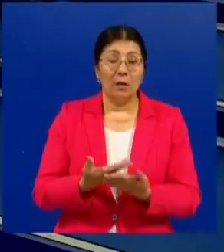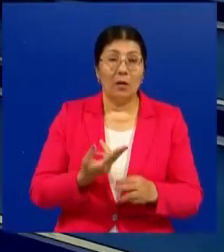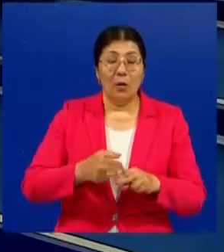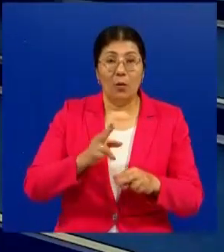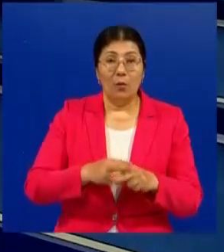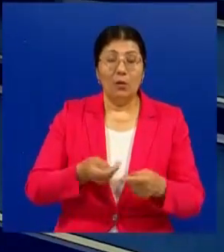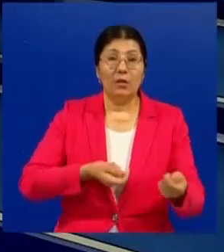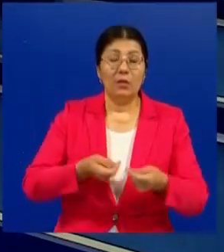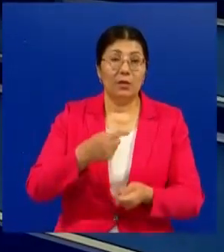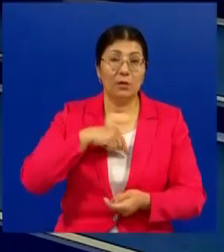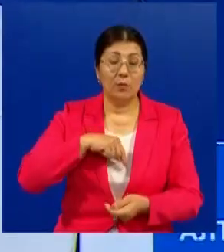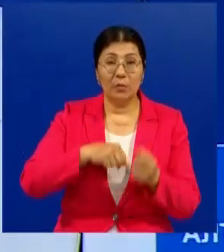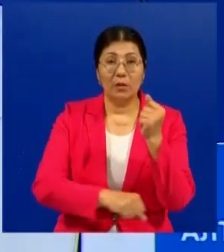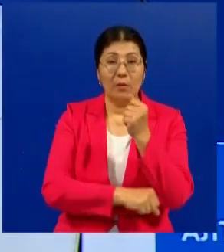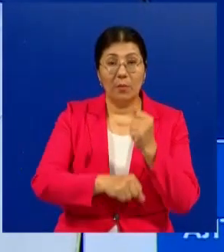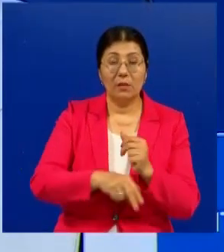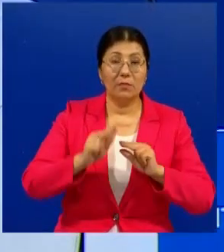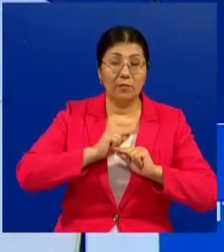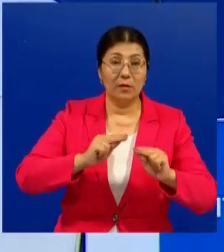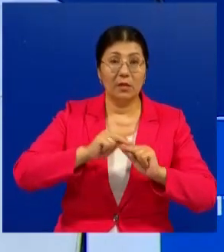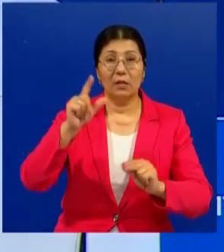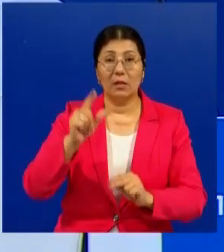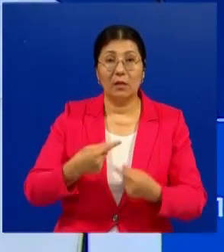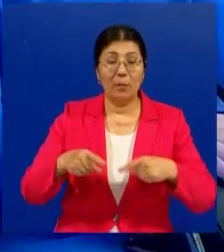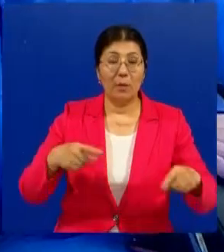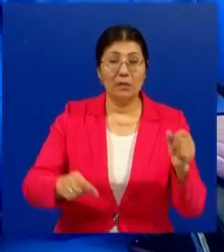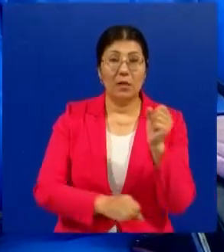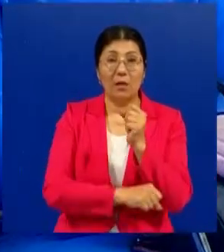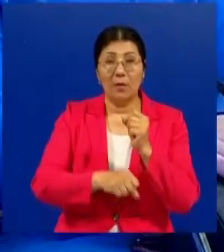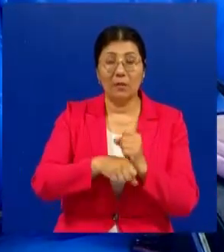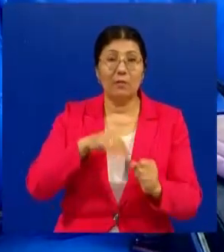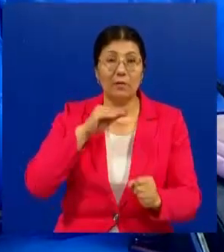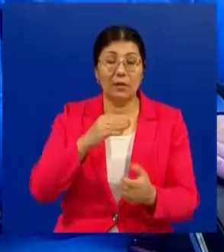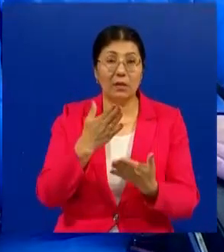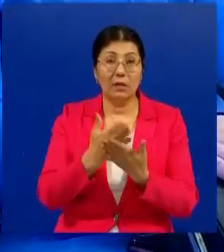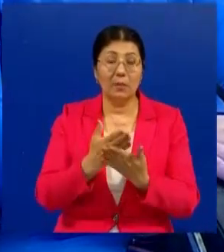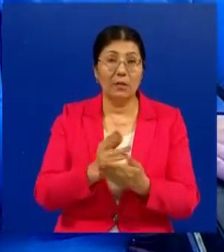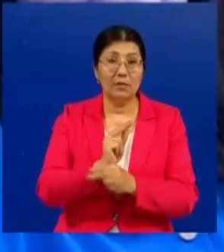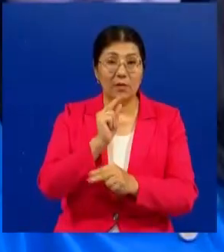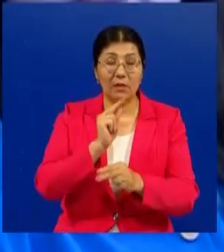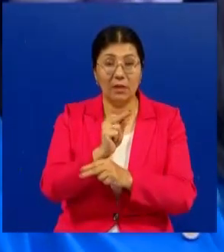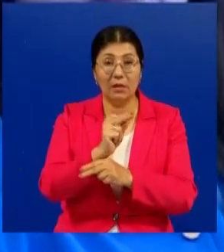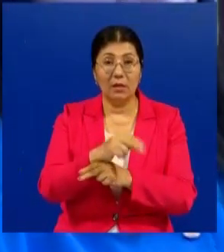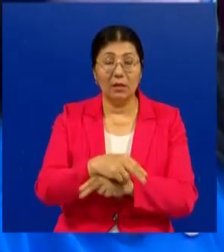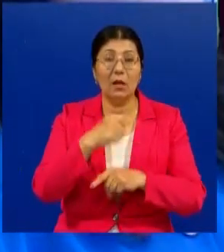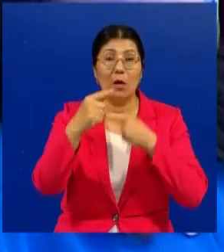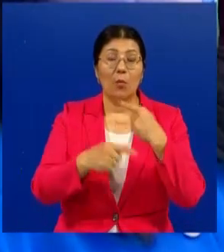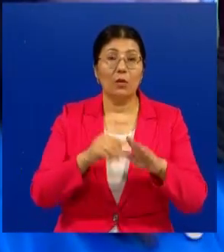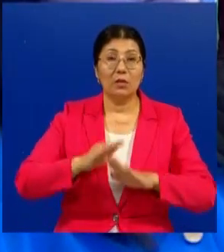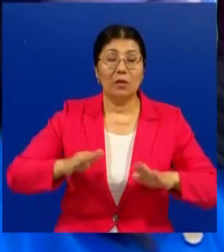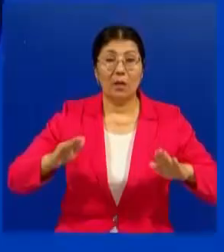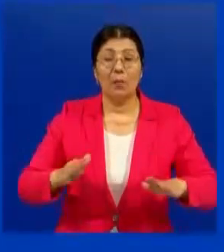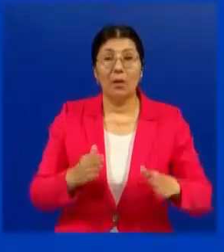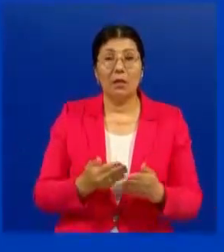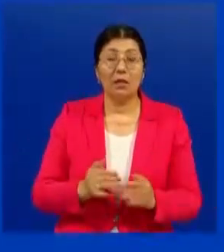ішінде жетекші психологтар, педагогтар, тәлімгерлер мен басқа да мамандар ұрпақтарды тәрбиелеу және құндылықтар диалектикасы болашақта баланың